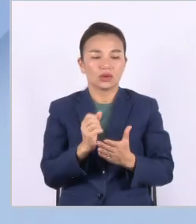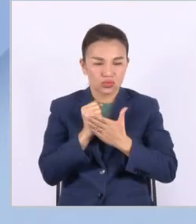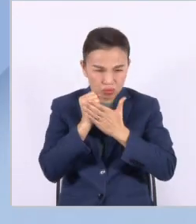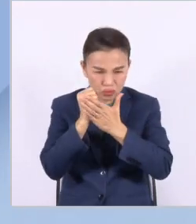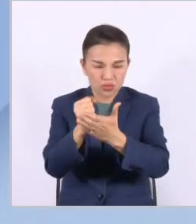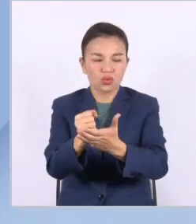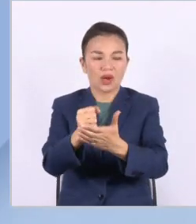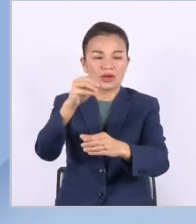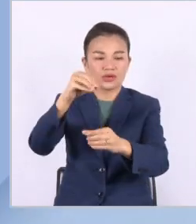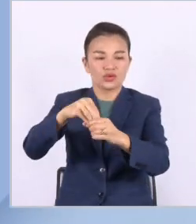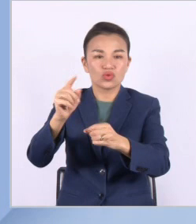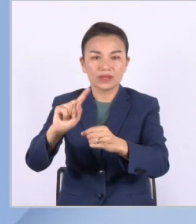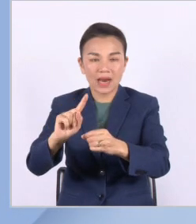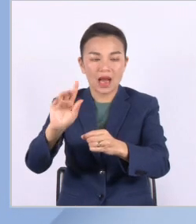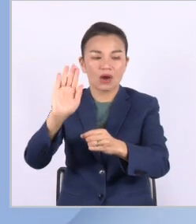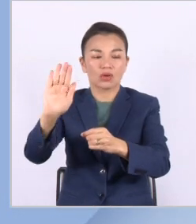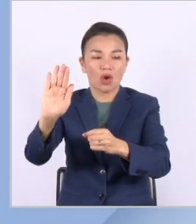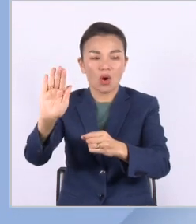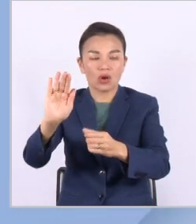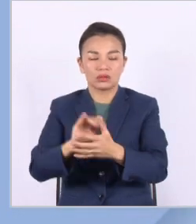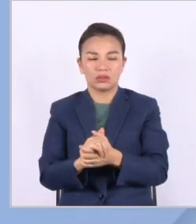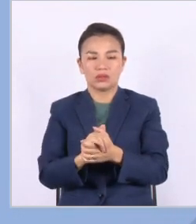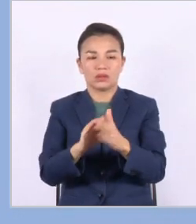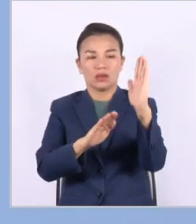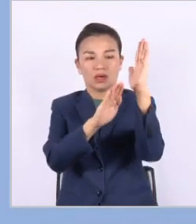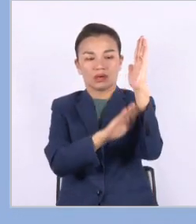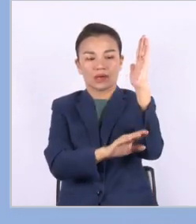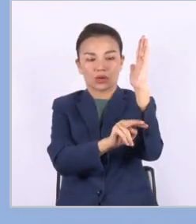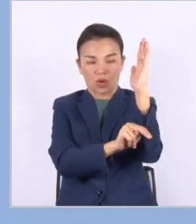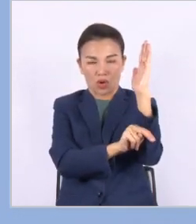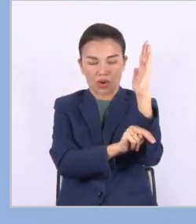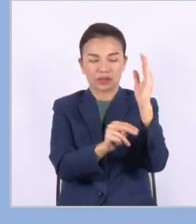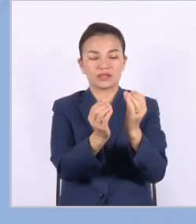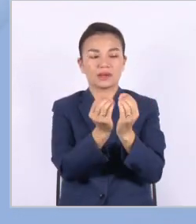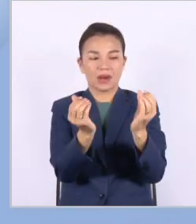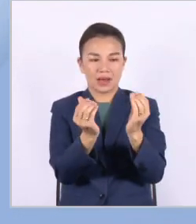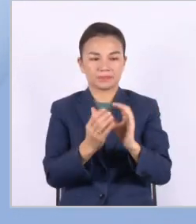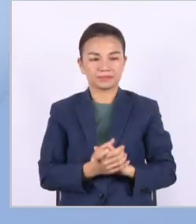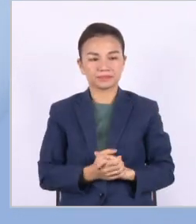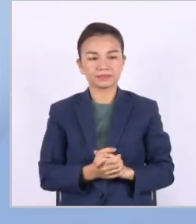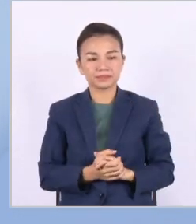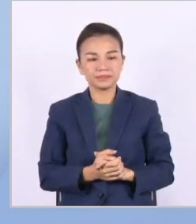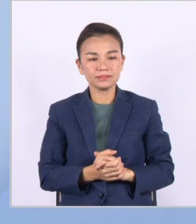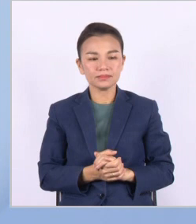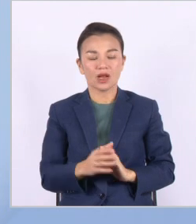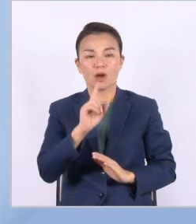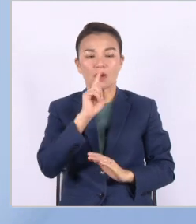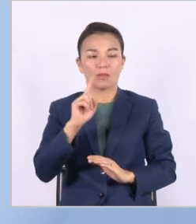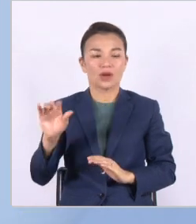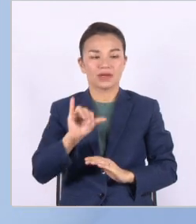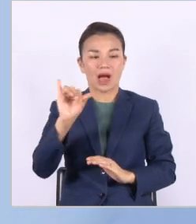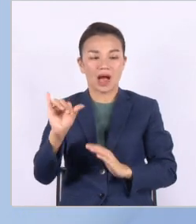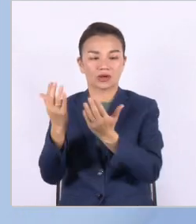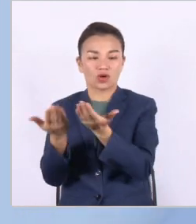ค่ะอยู่ในพื้นที่เขตรอยต่อตำบลบ้านลำนาวอำเภอบางขันจังหวัดนครศรีธรรมราชนะคะหลังได้แจ้งเหตุจากญาติพี่น้อง